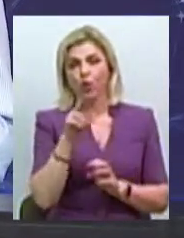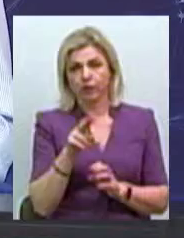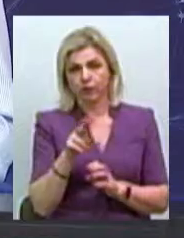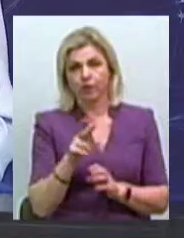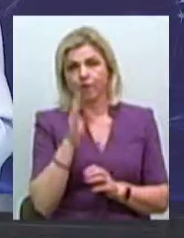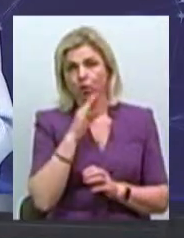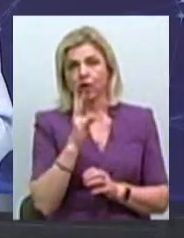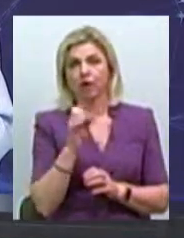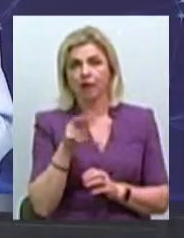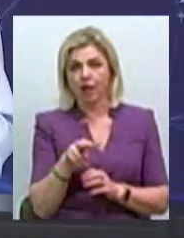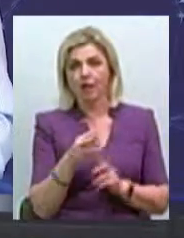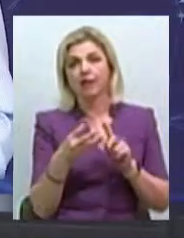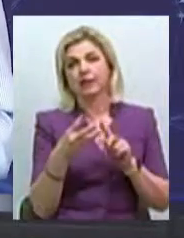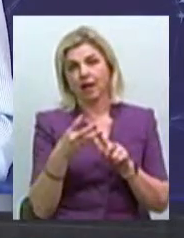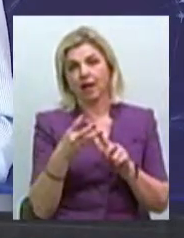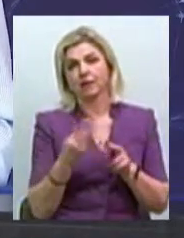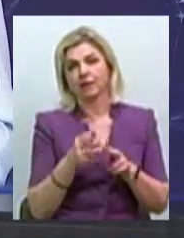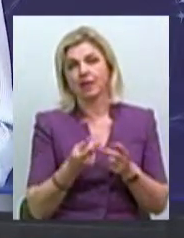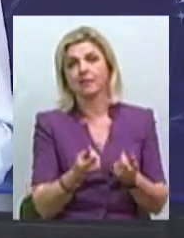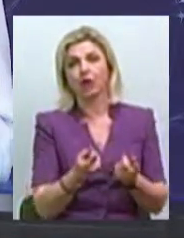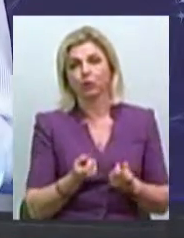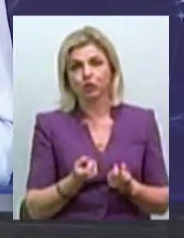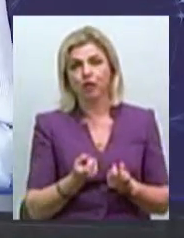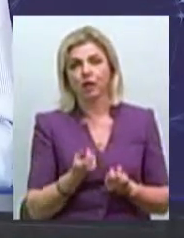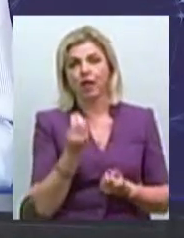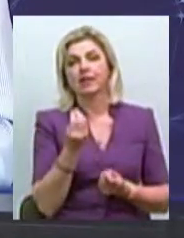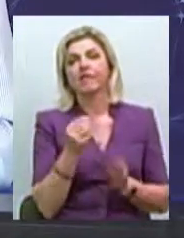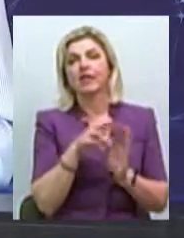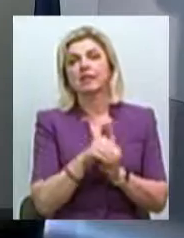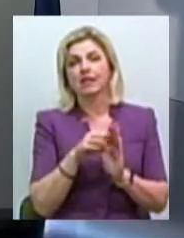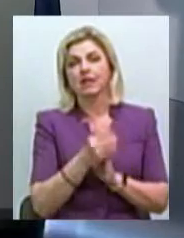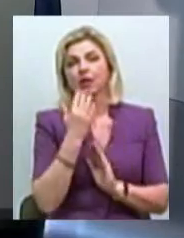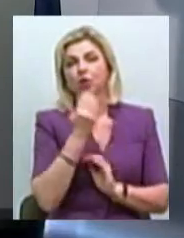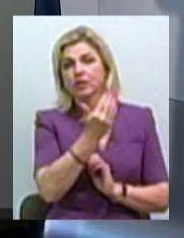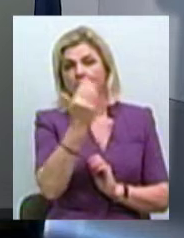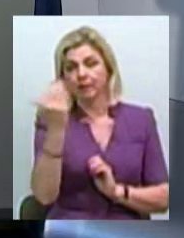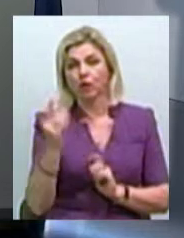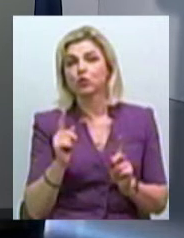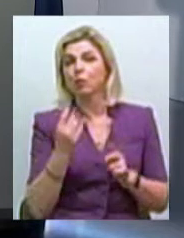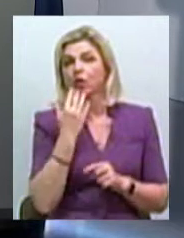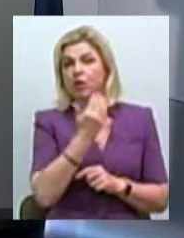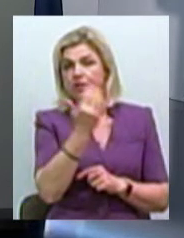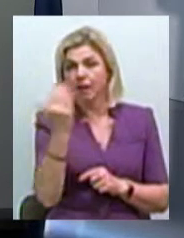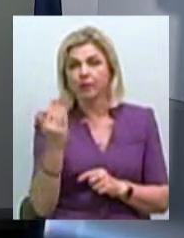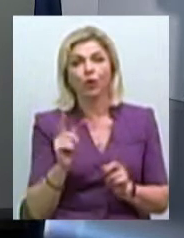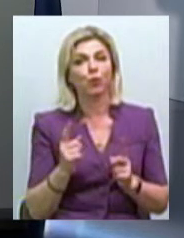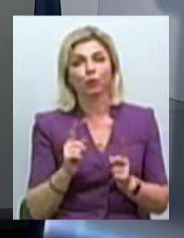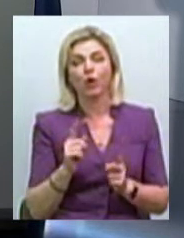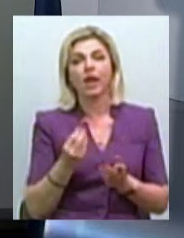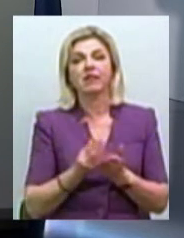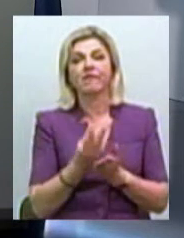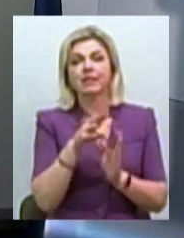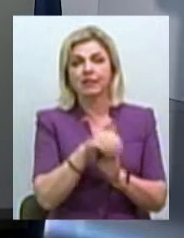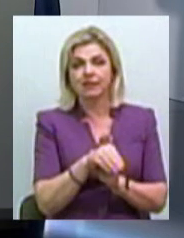і третє джерело – це залучення інвестицій іноземних. Чому іноземних? Тому що